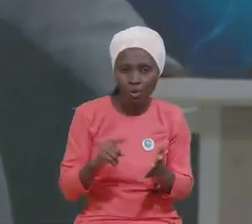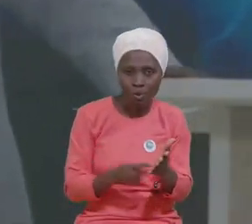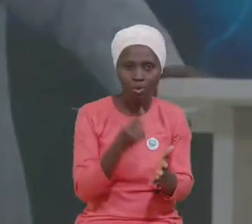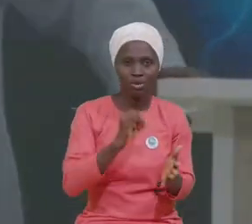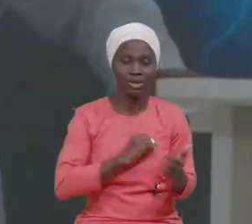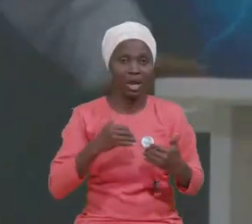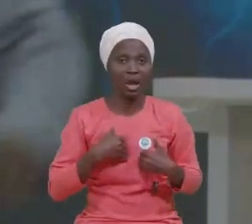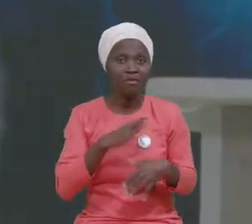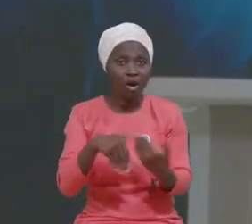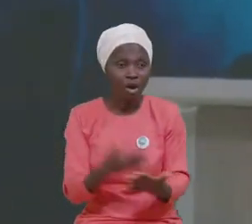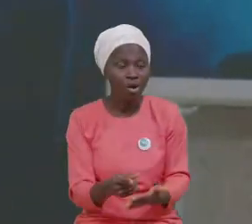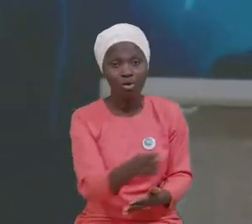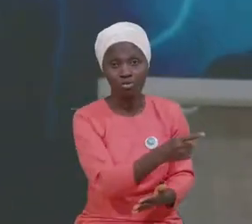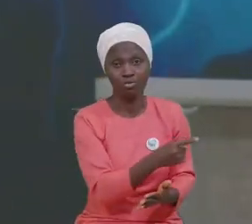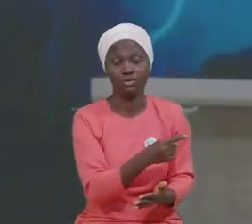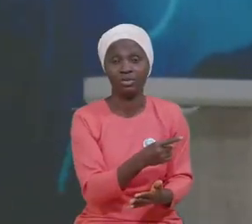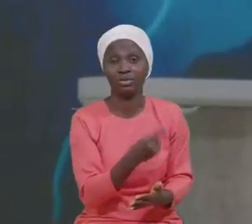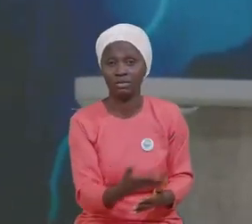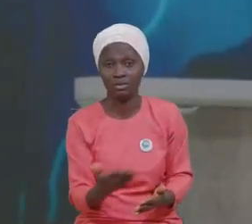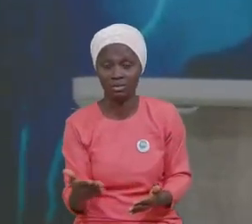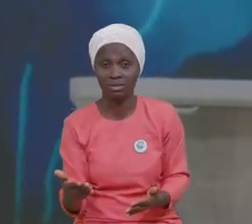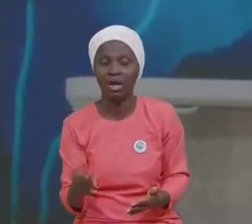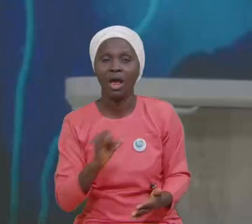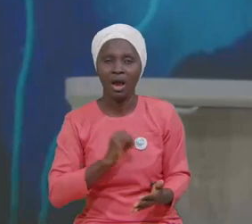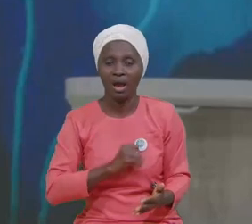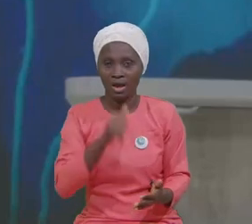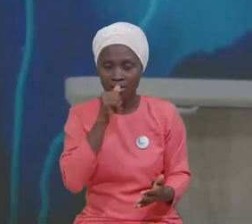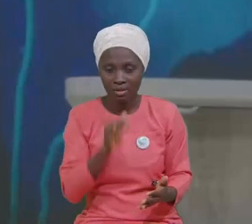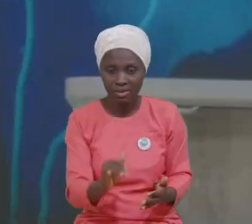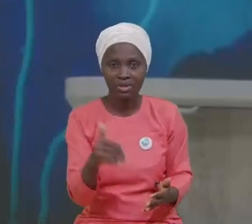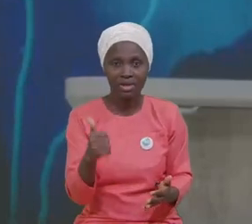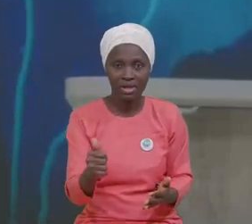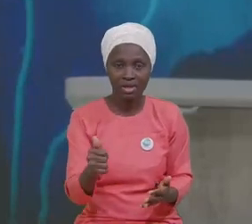fois que j'ai toutes ces caractéristiques-là, je suis toujours un jeune.